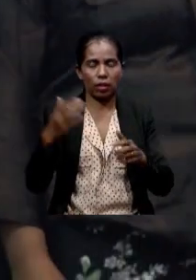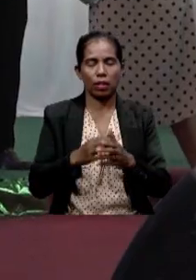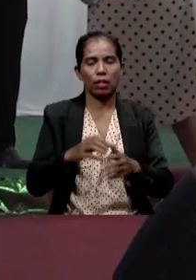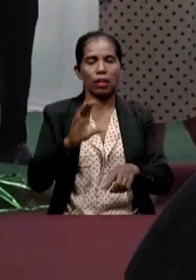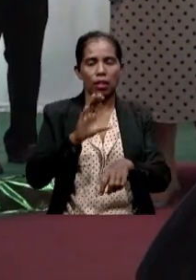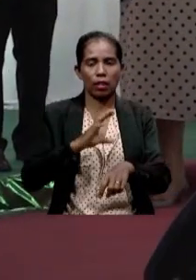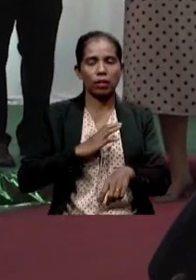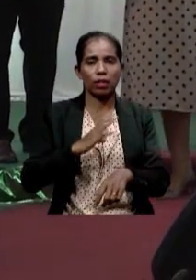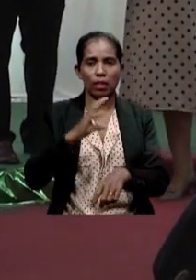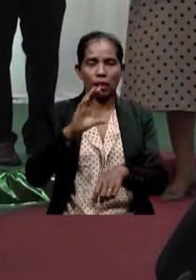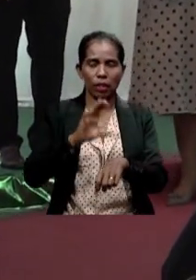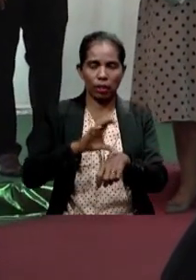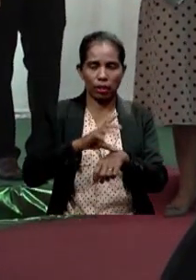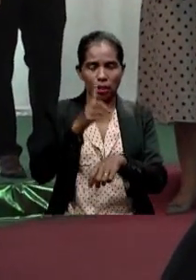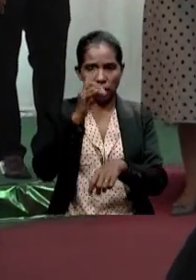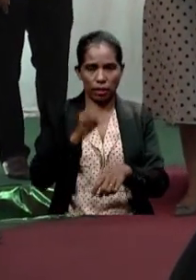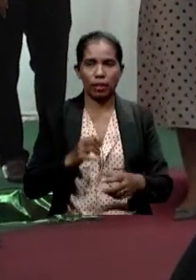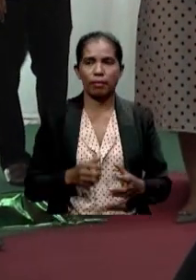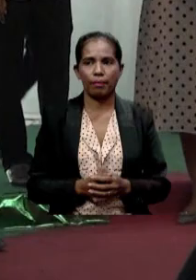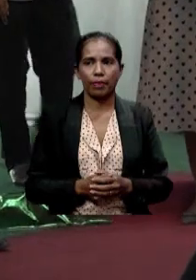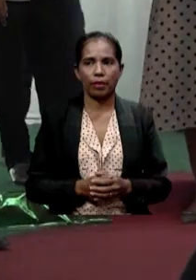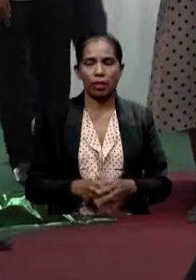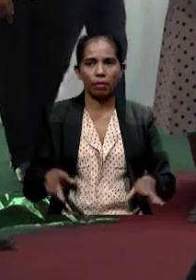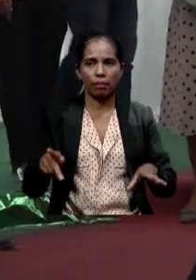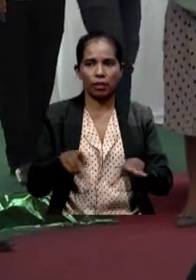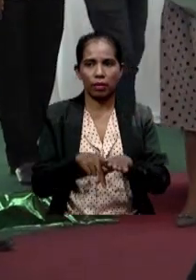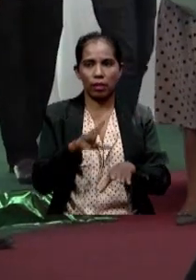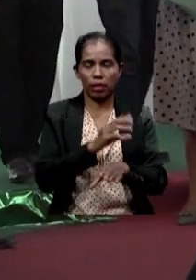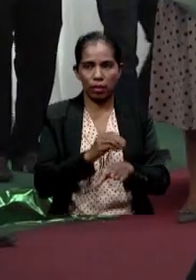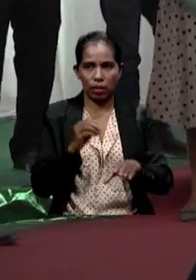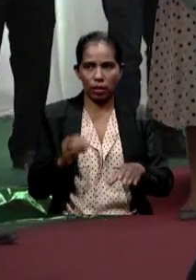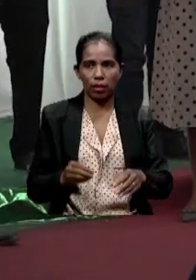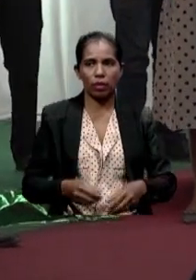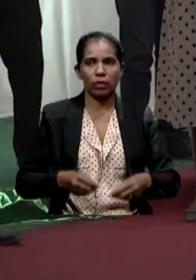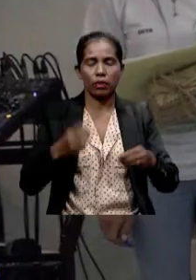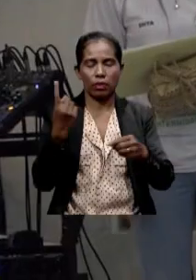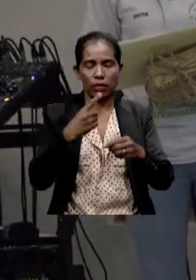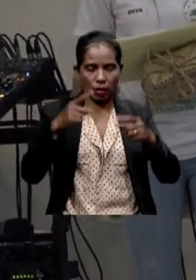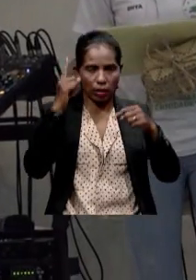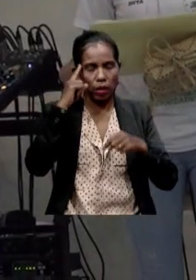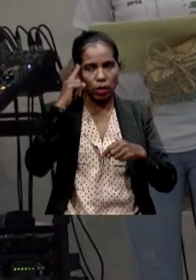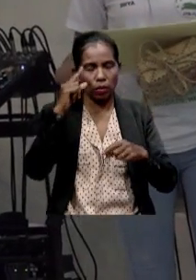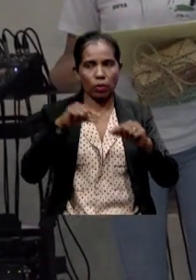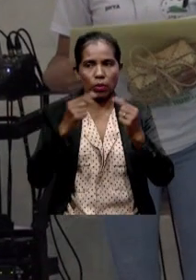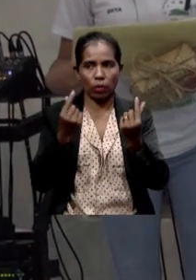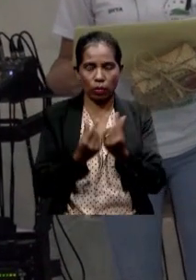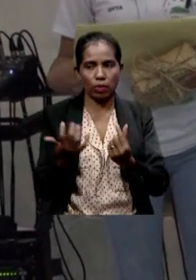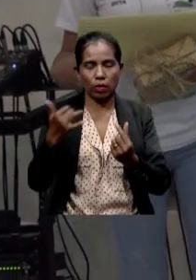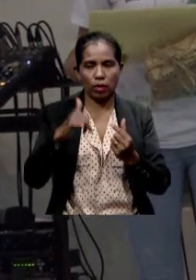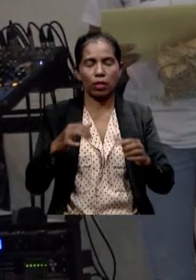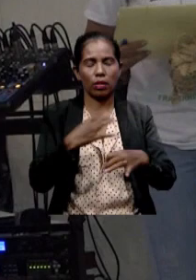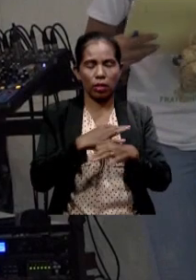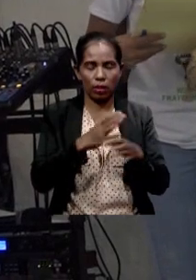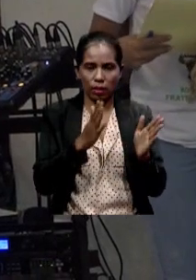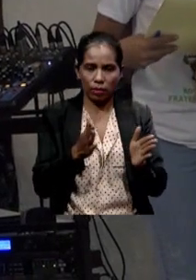Lim. Líder nacional Cairala San Luis Mão neve participa e evento ne foi na fata em Hanoi ba cada equipa coral a tuhadia